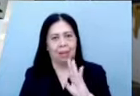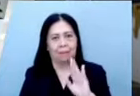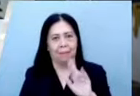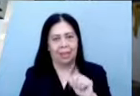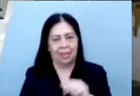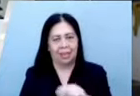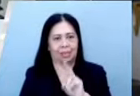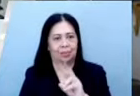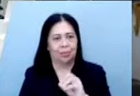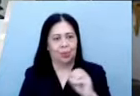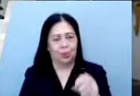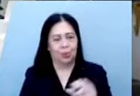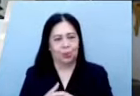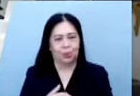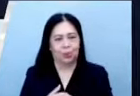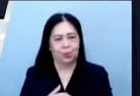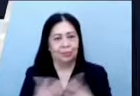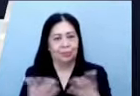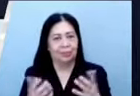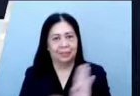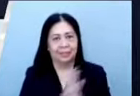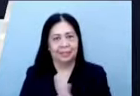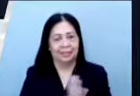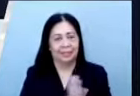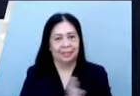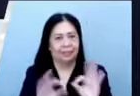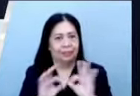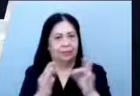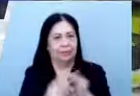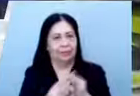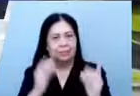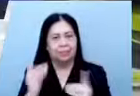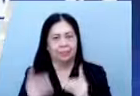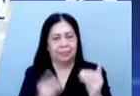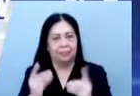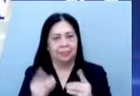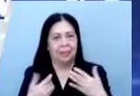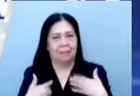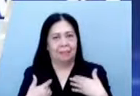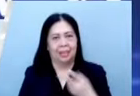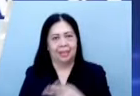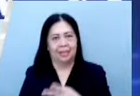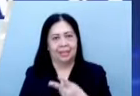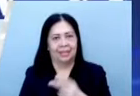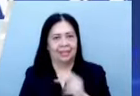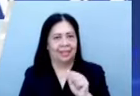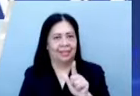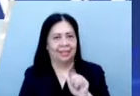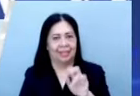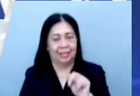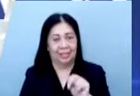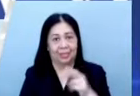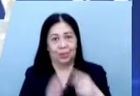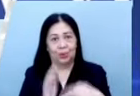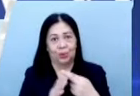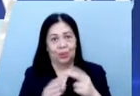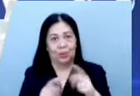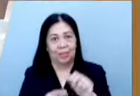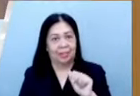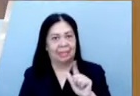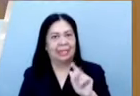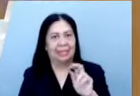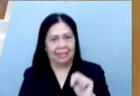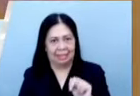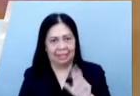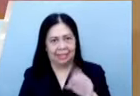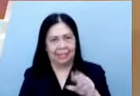Marian ngayon sa taping ng family drama series na My Guardian Alien. Gaganap siya dito bilang isang alien at ang child